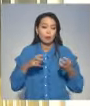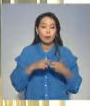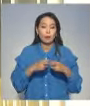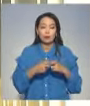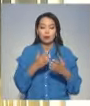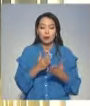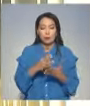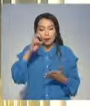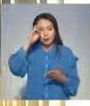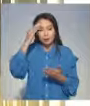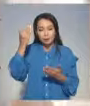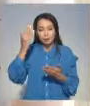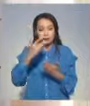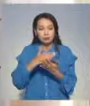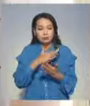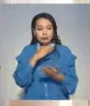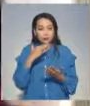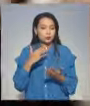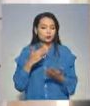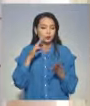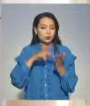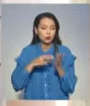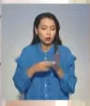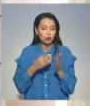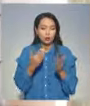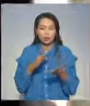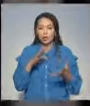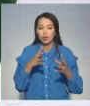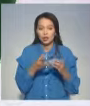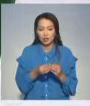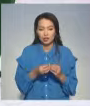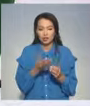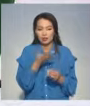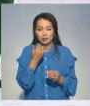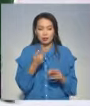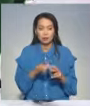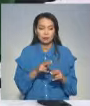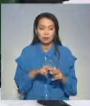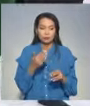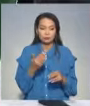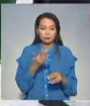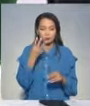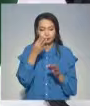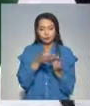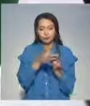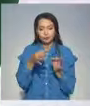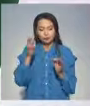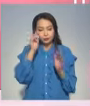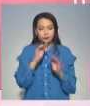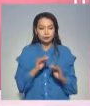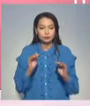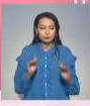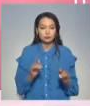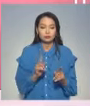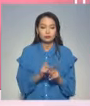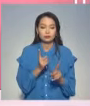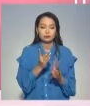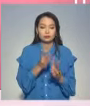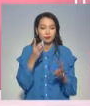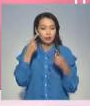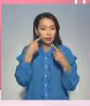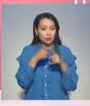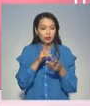Мемлекет тарапынан түрлі жоба қолға алынғанымен нәтиже көңіл көншітпейді. Ксения Верба 4 жыл бұрын Шалғайда оқитын оқушыларға алдымен